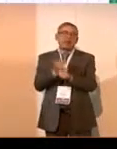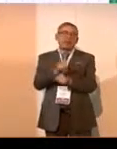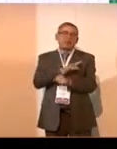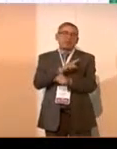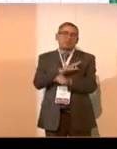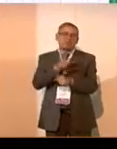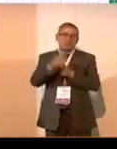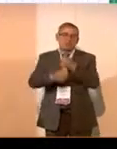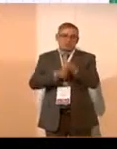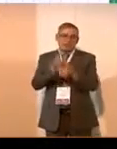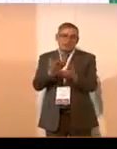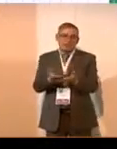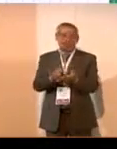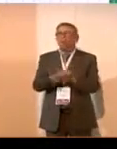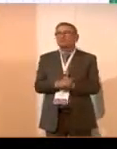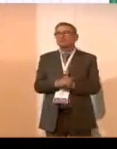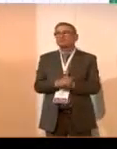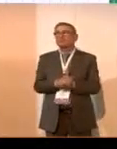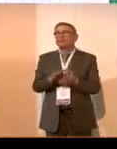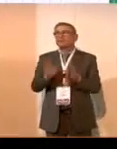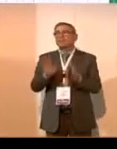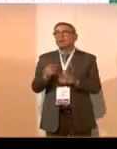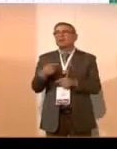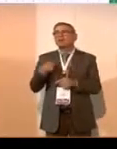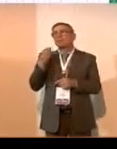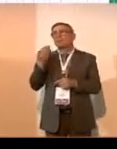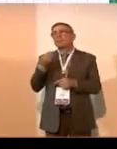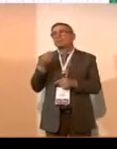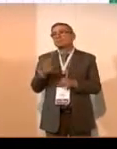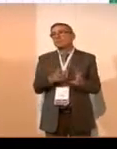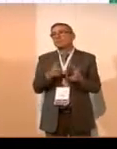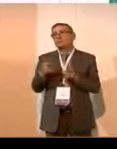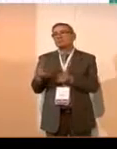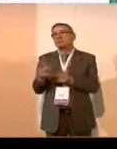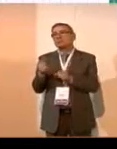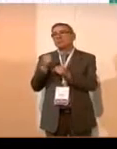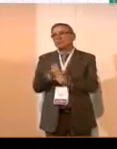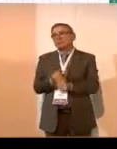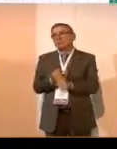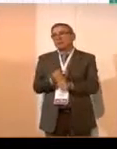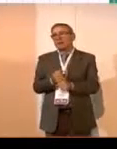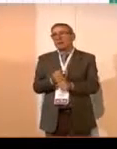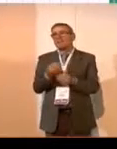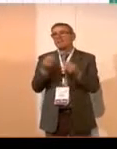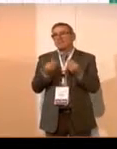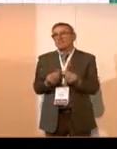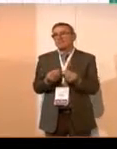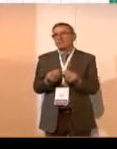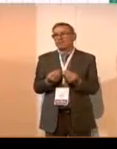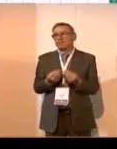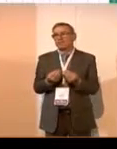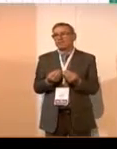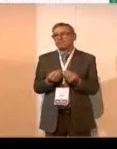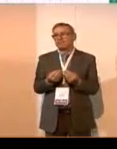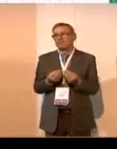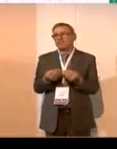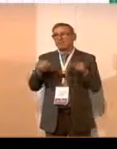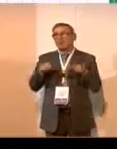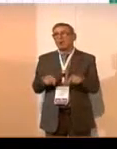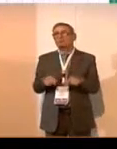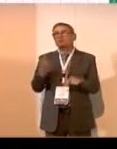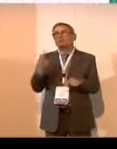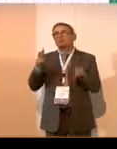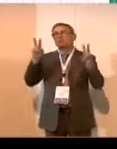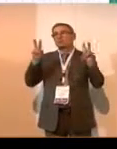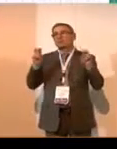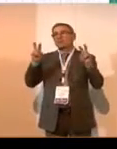questi anni. Però io invece penso che sia un passaggio fondamentale perché oggi uno dei